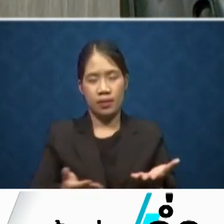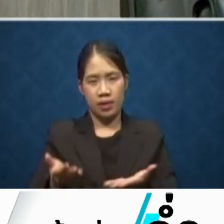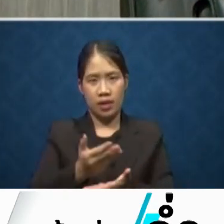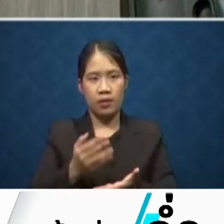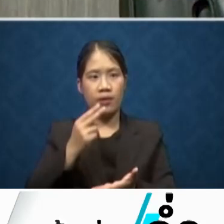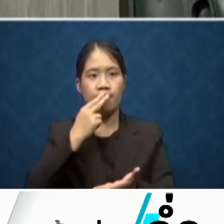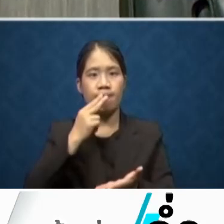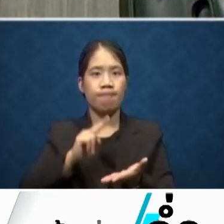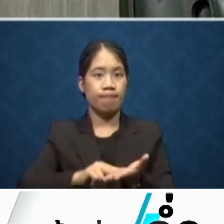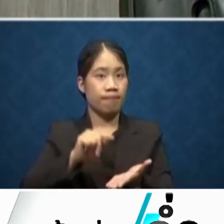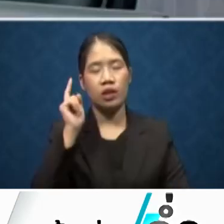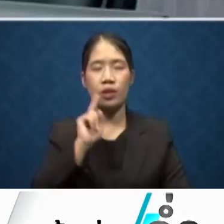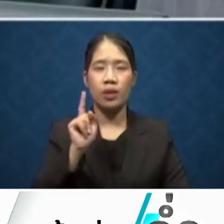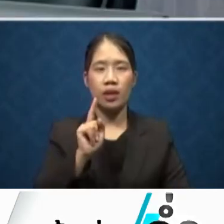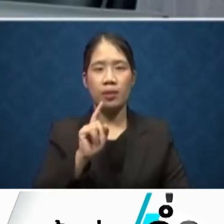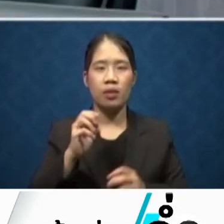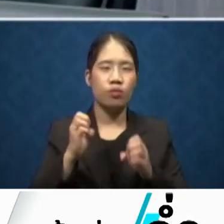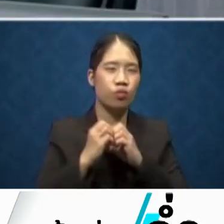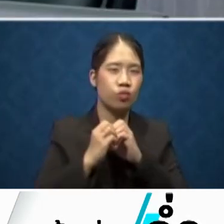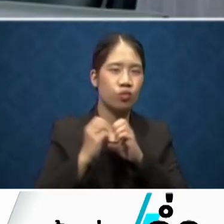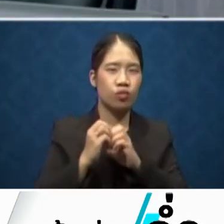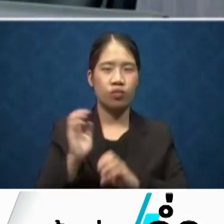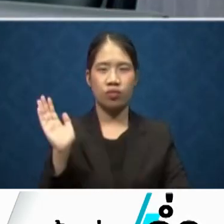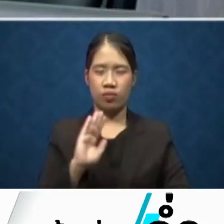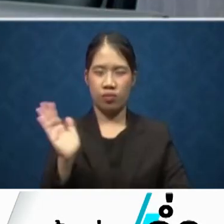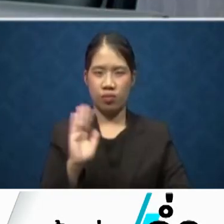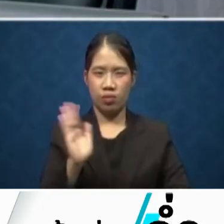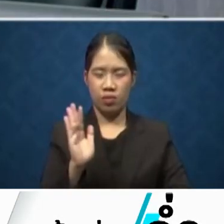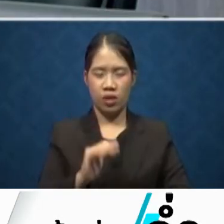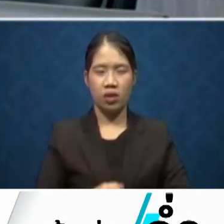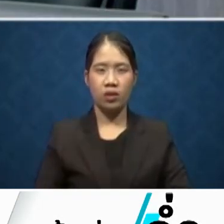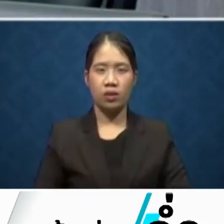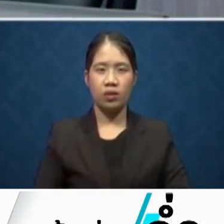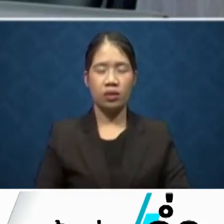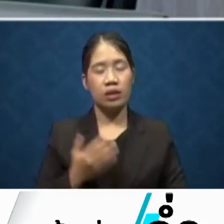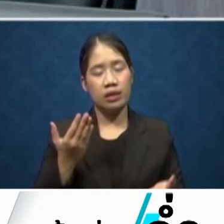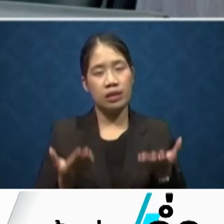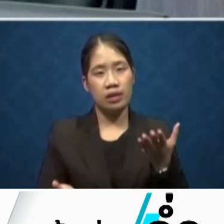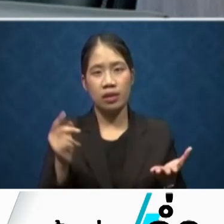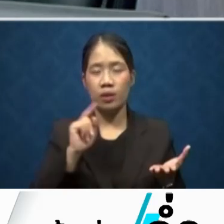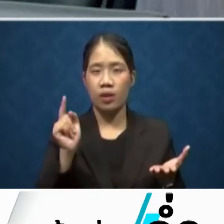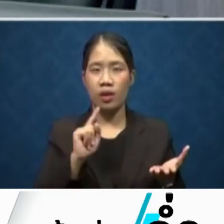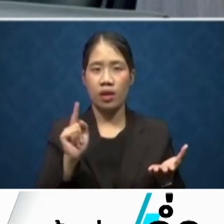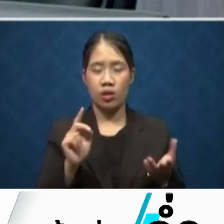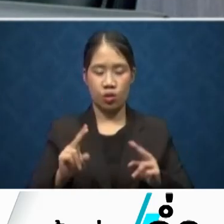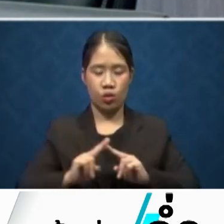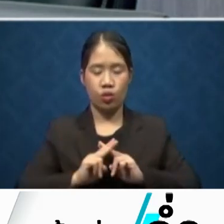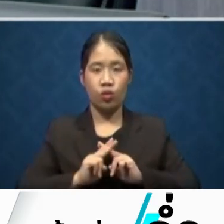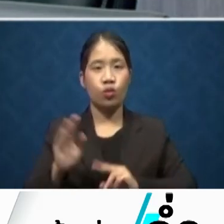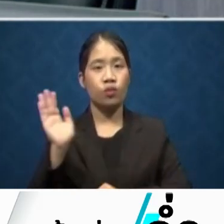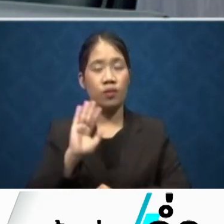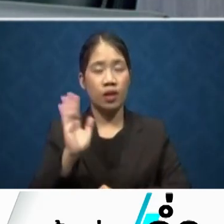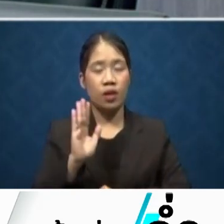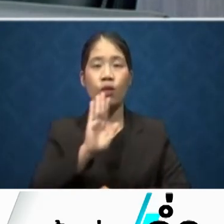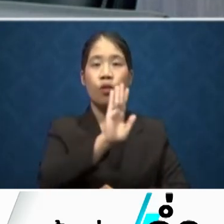แล้วก็เรื่องโอนเงินสหกรณ์ซึ่งวุฒิสภาในช่วงนั้นก็เห็นชอบอืก็เลยบอกว่าเออเราก็ควรจะเห็นชอบด้วยแต่ท้ายที่